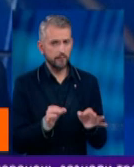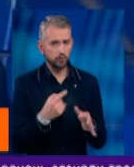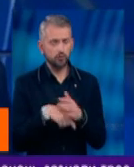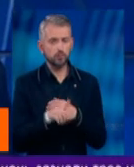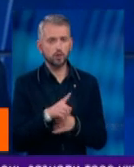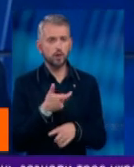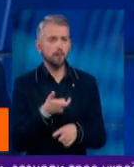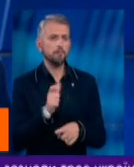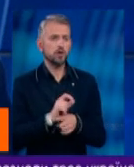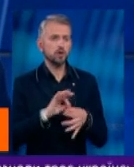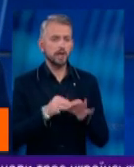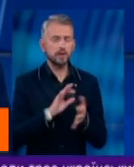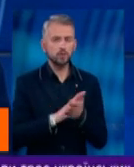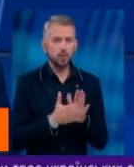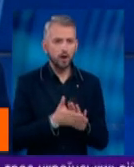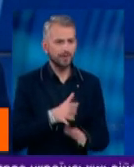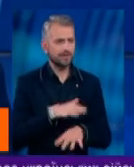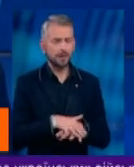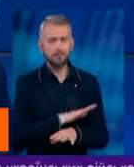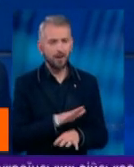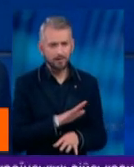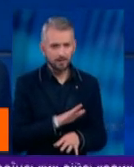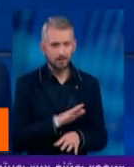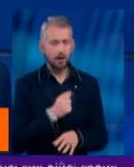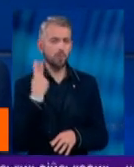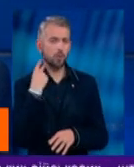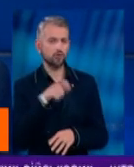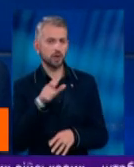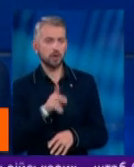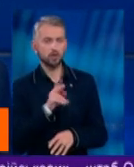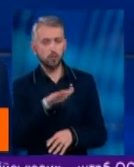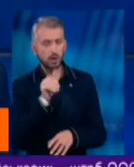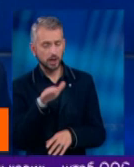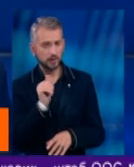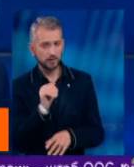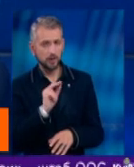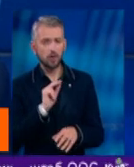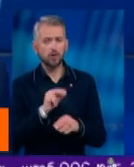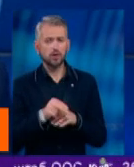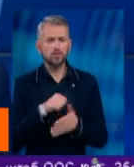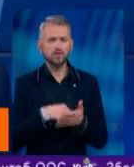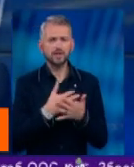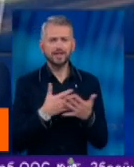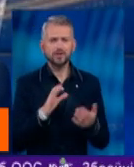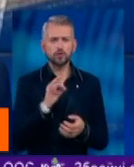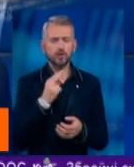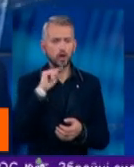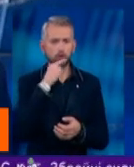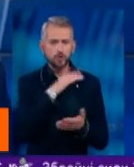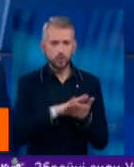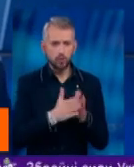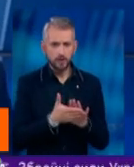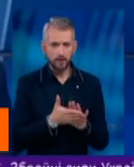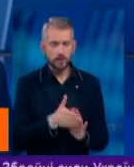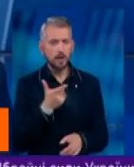у більш складній ситуації не банки, а саме боржники, ті, хто брали кредити, через різні соціально-економічні обставини. До